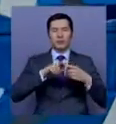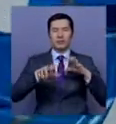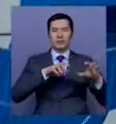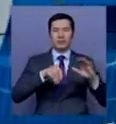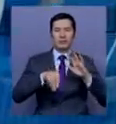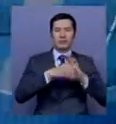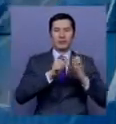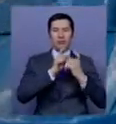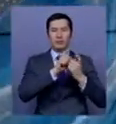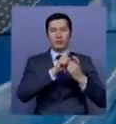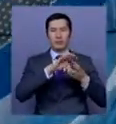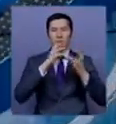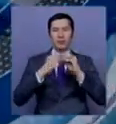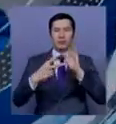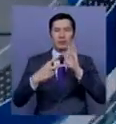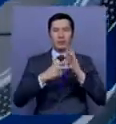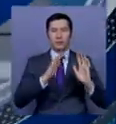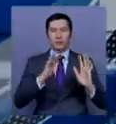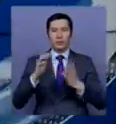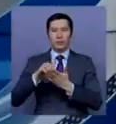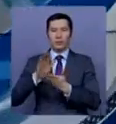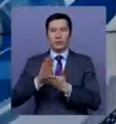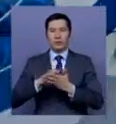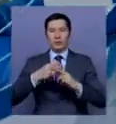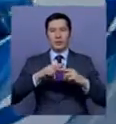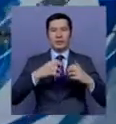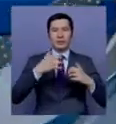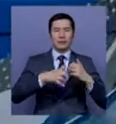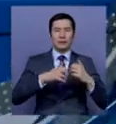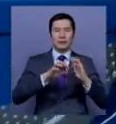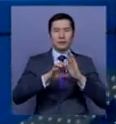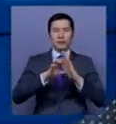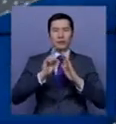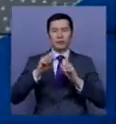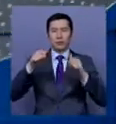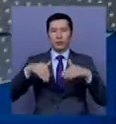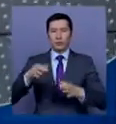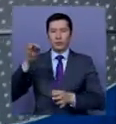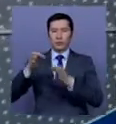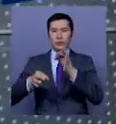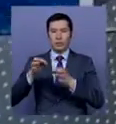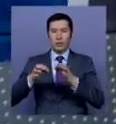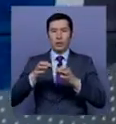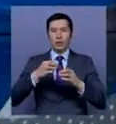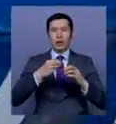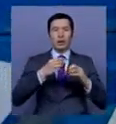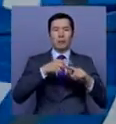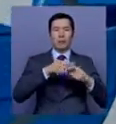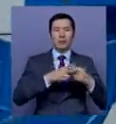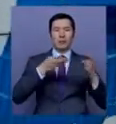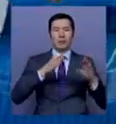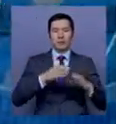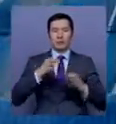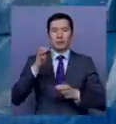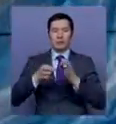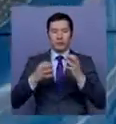берген 7 директор келді. Олардың жартысына сот үкімі шығарса, қалғандары бойынша процесс жүріп жатыр. Жадыра